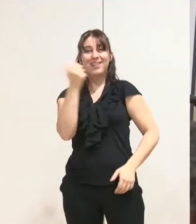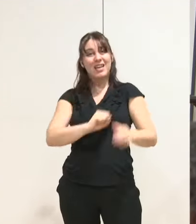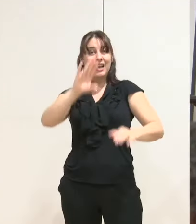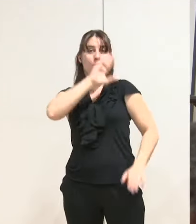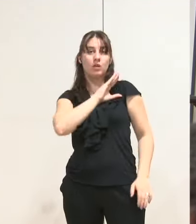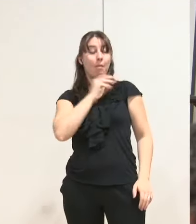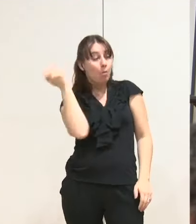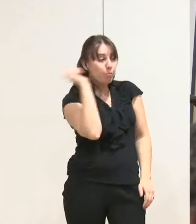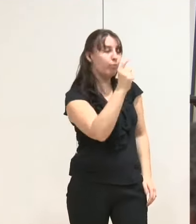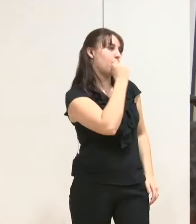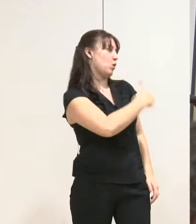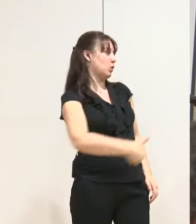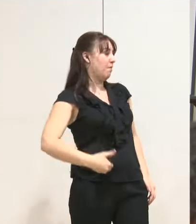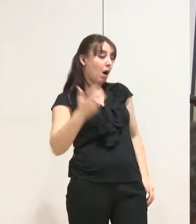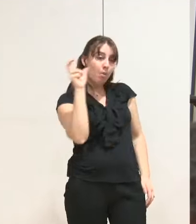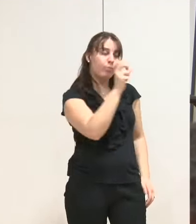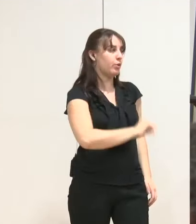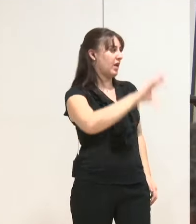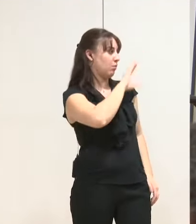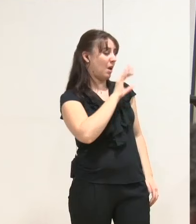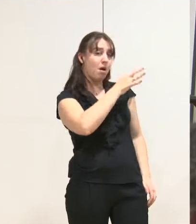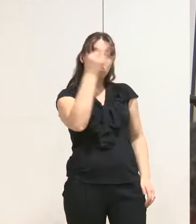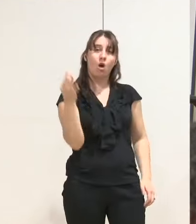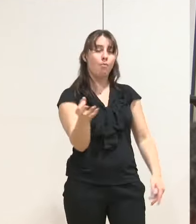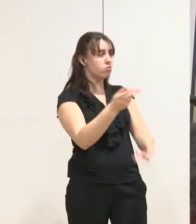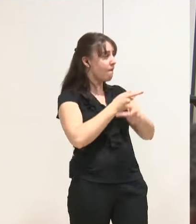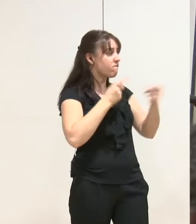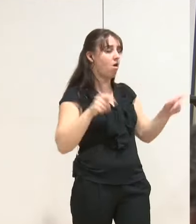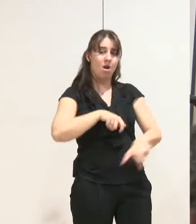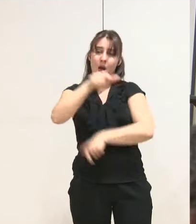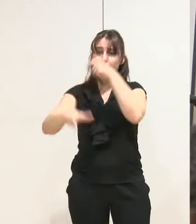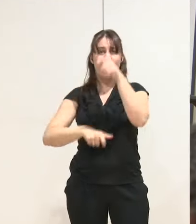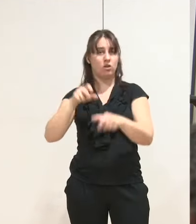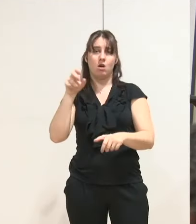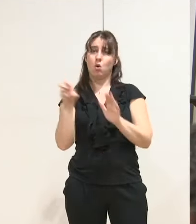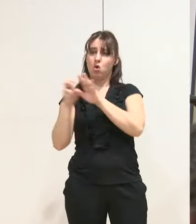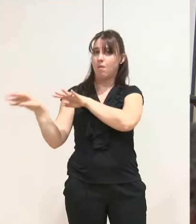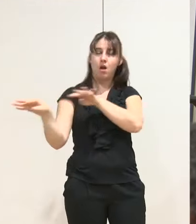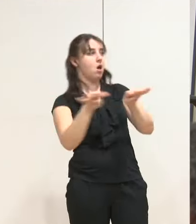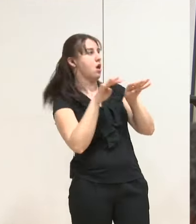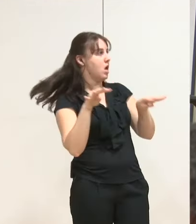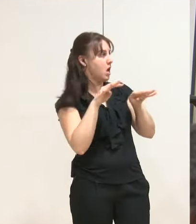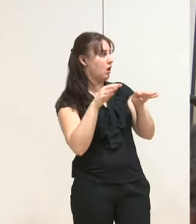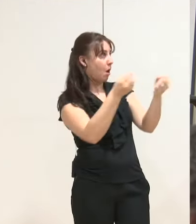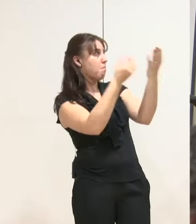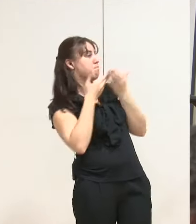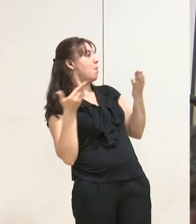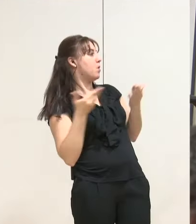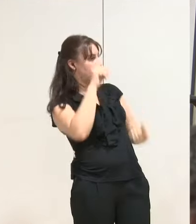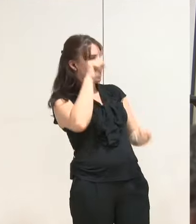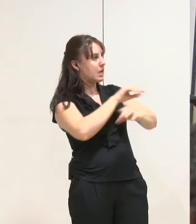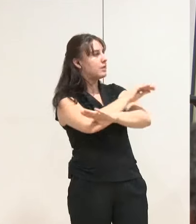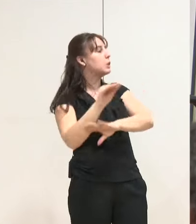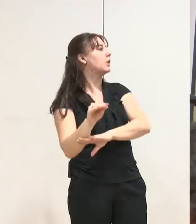Monsieur le Maire il faut que vous le sachiez une bonne fois pour toutes les Grenoblois vous regardent sur ce que vous ce que vous allez faire au niveau de la